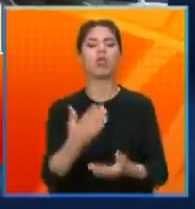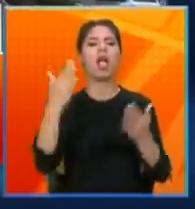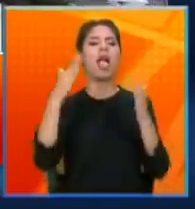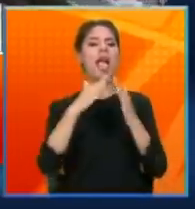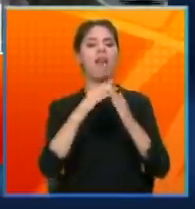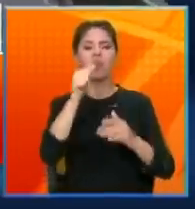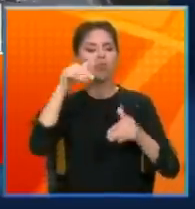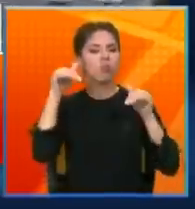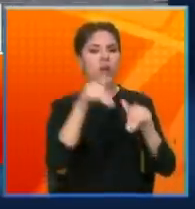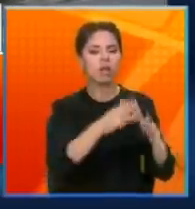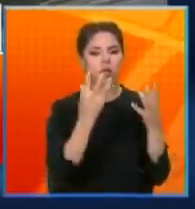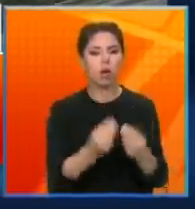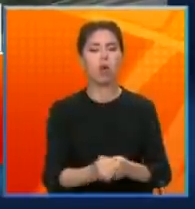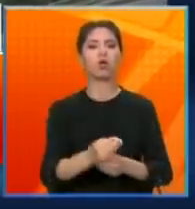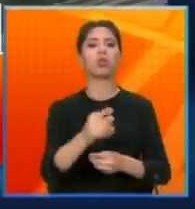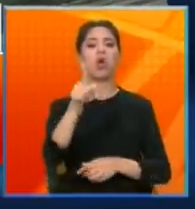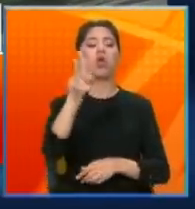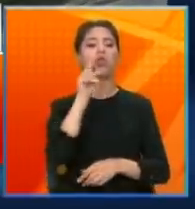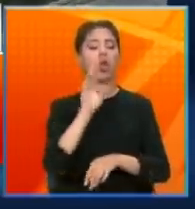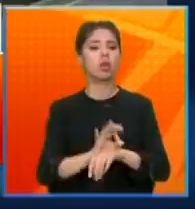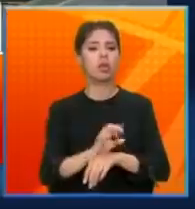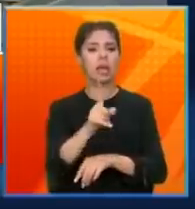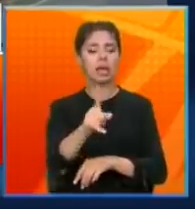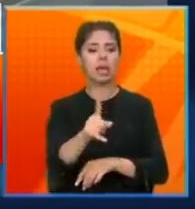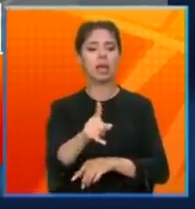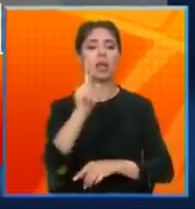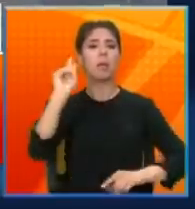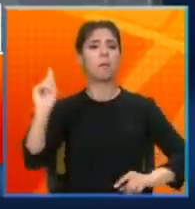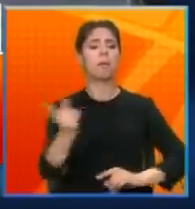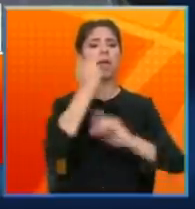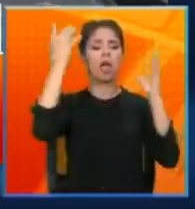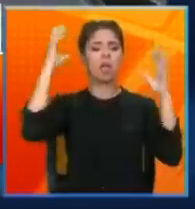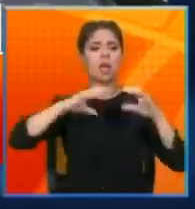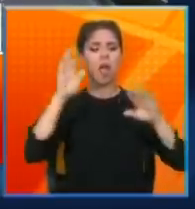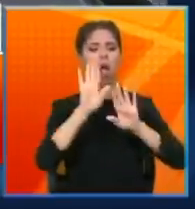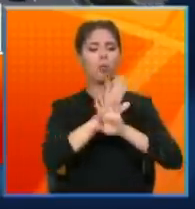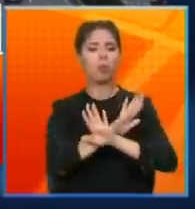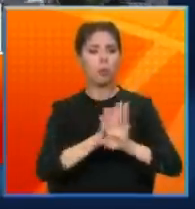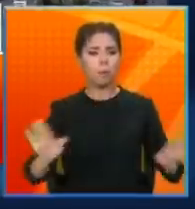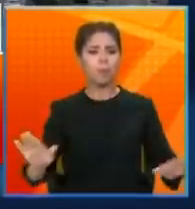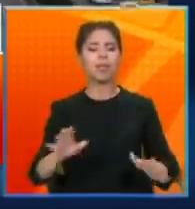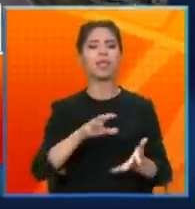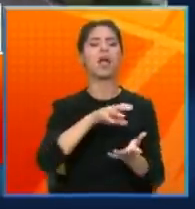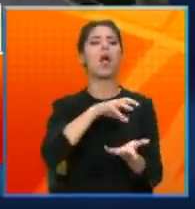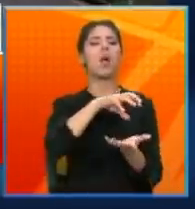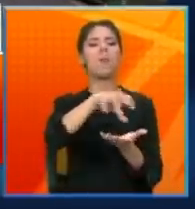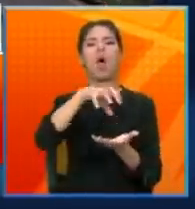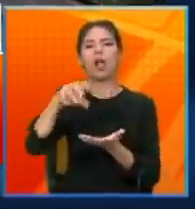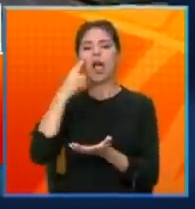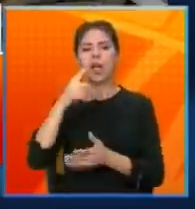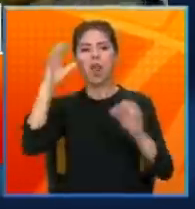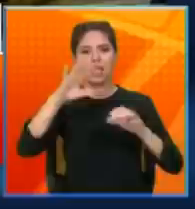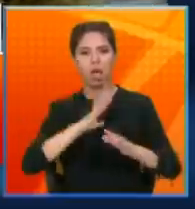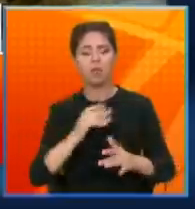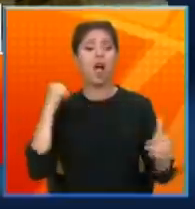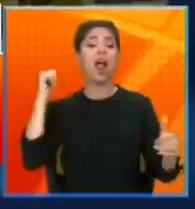su bastı. Ama geldiğimiz son noktada bir anda yağış durdu. Bölgesel yağış vardı. Aynı